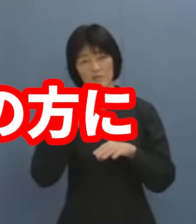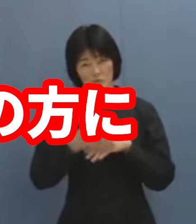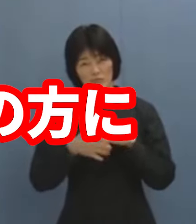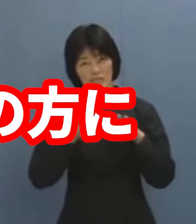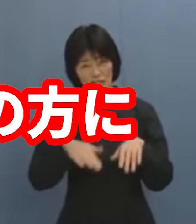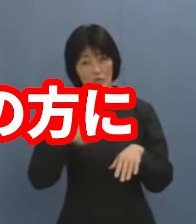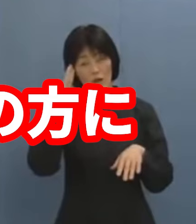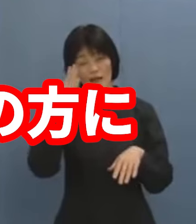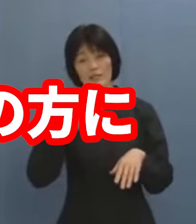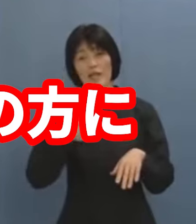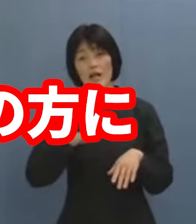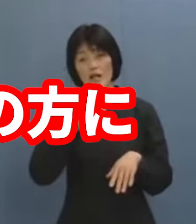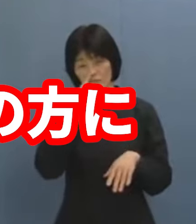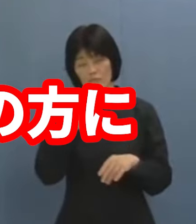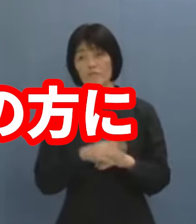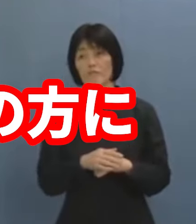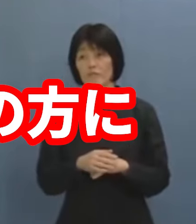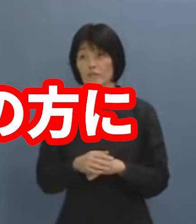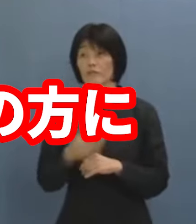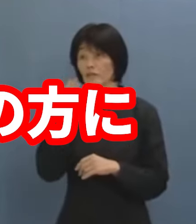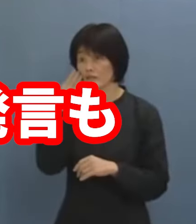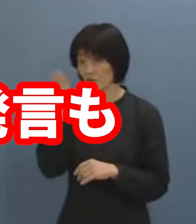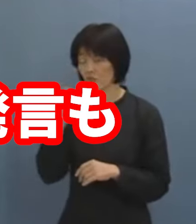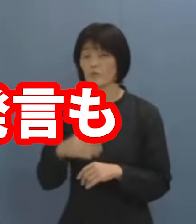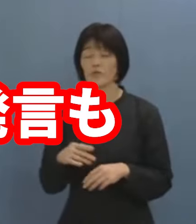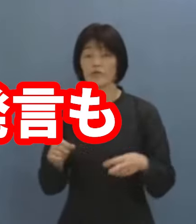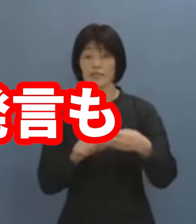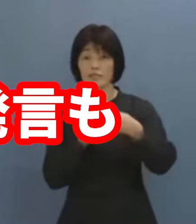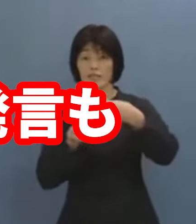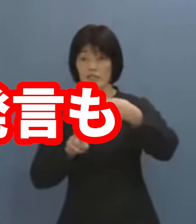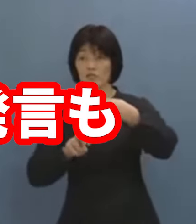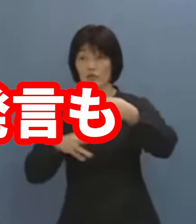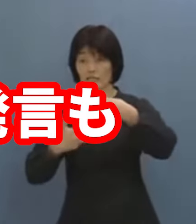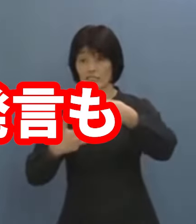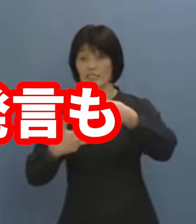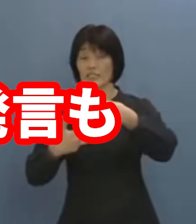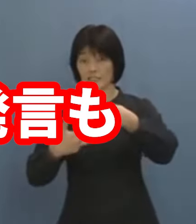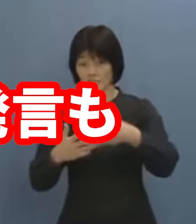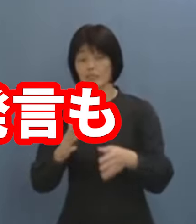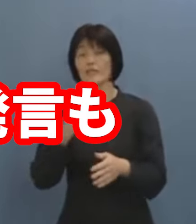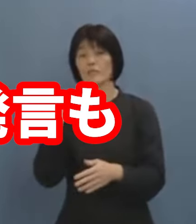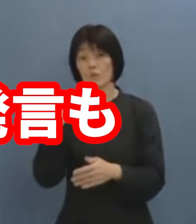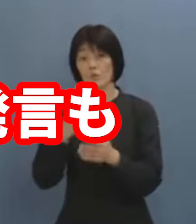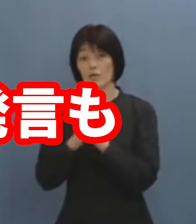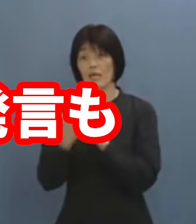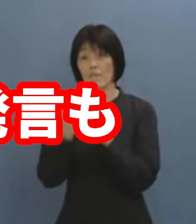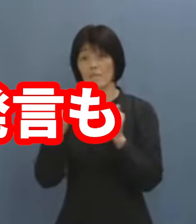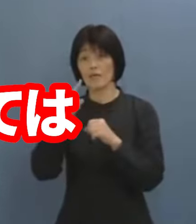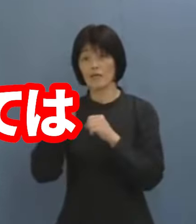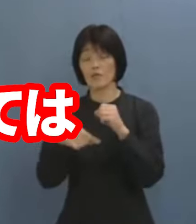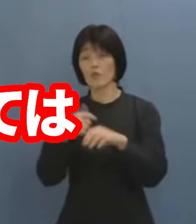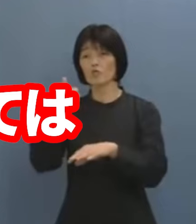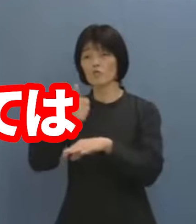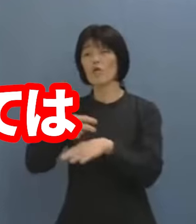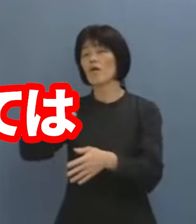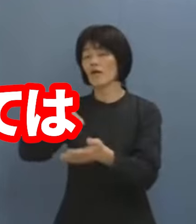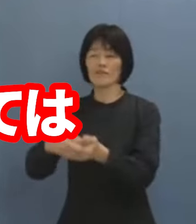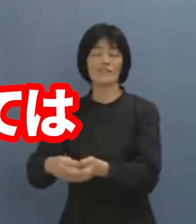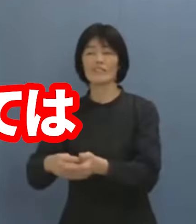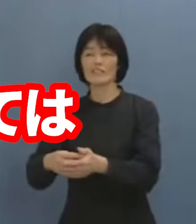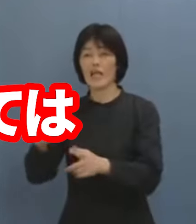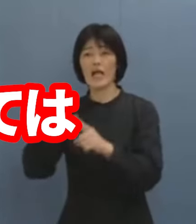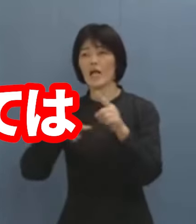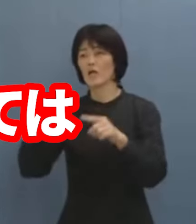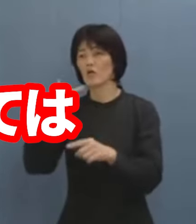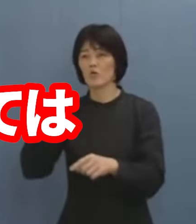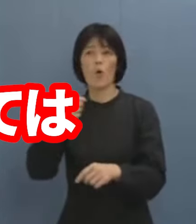27日には、元県民局長の方に対して公務員として失格という発言もされています。で30日の証言